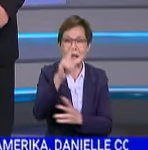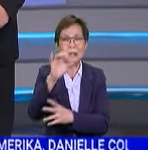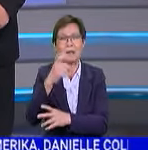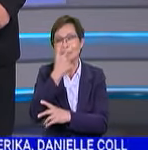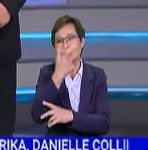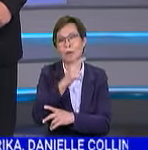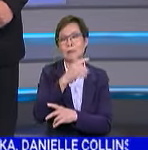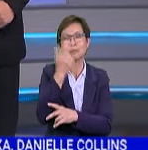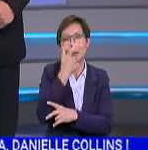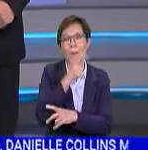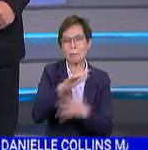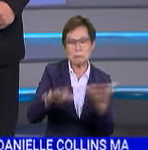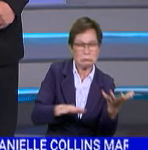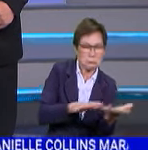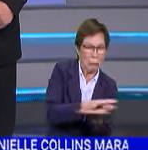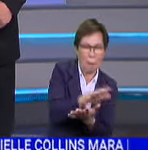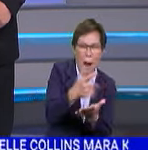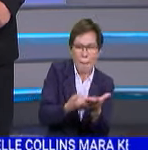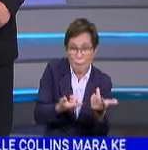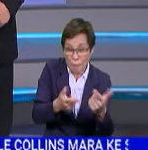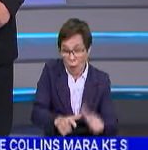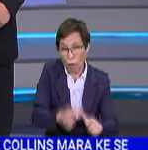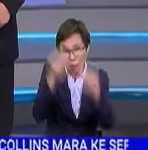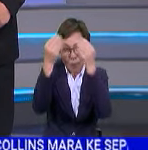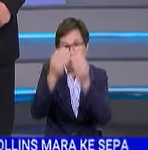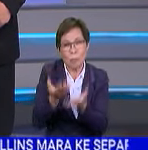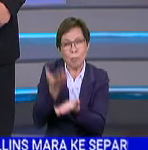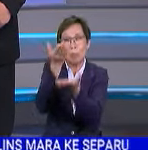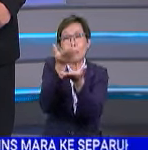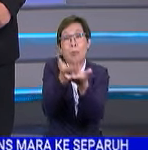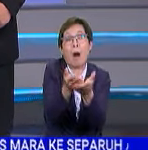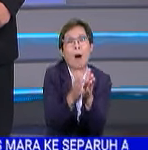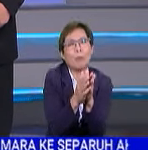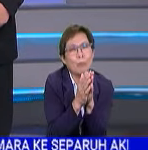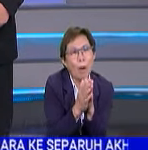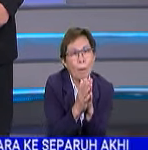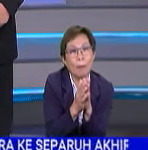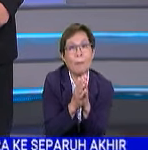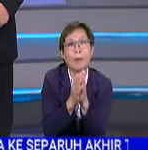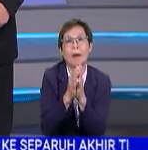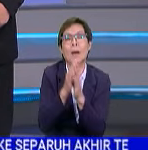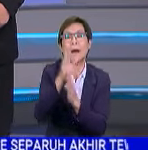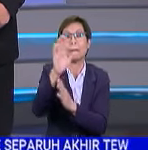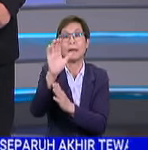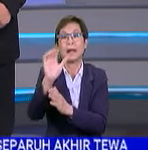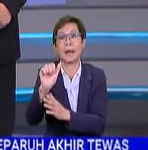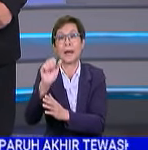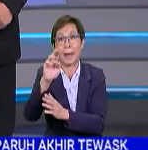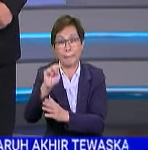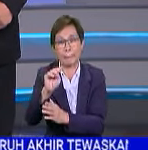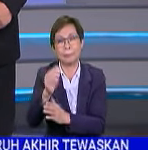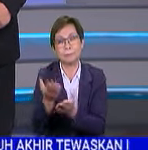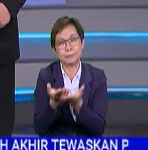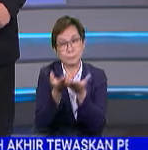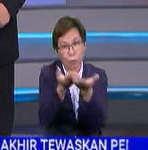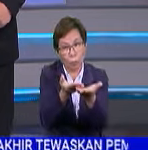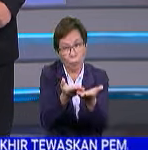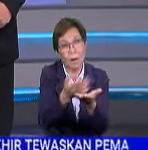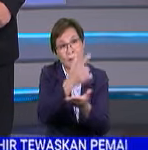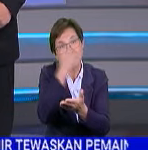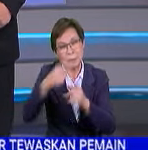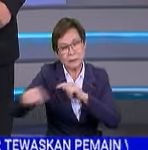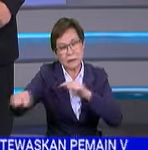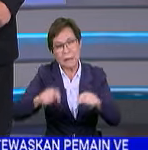tidak mengeruhkan lagi keadaan apabila mengemukakan rayuan kepada Persatuan Badminton Malaysia BAM. Ia